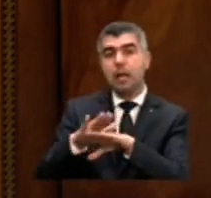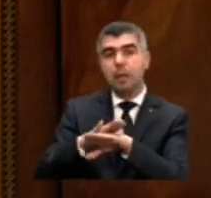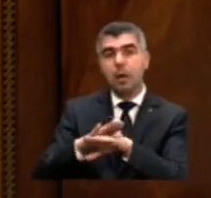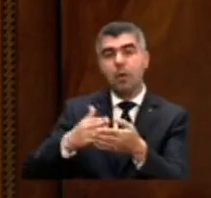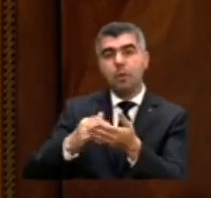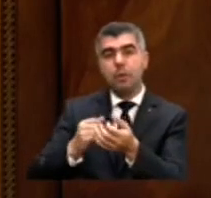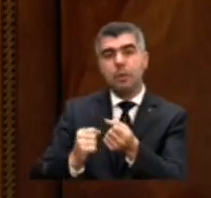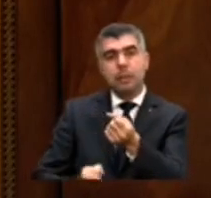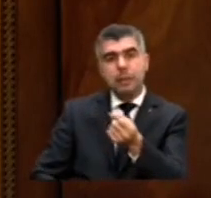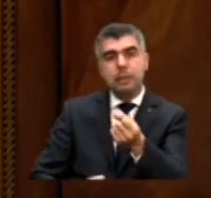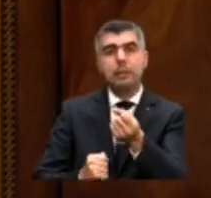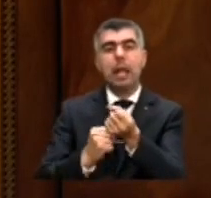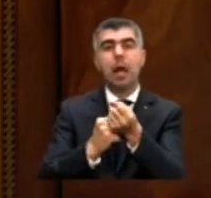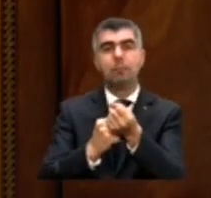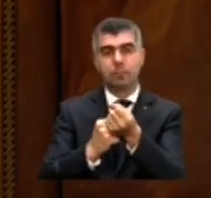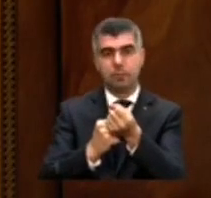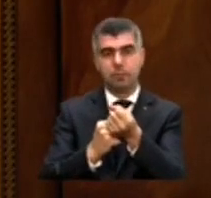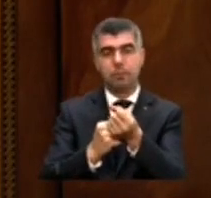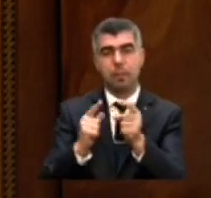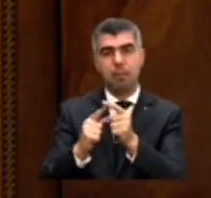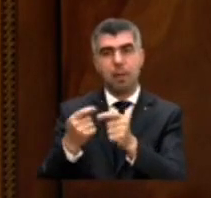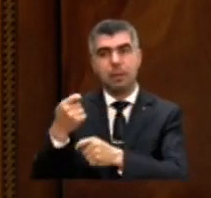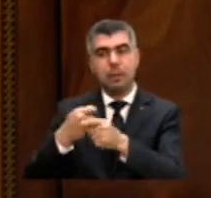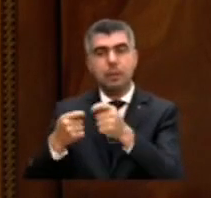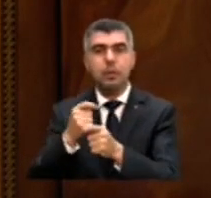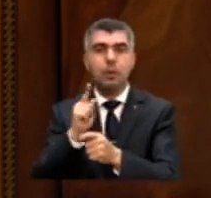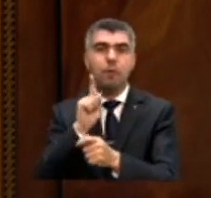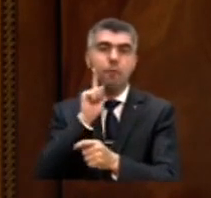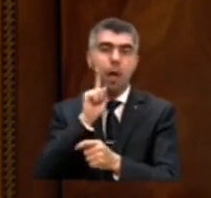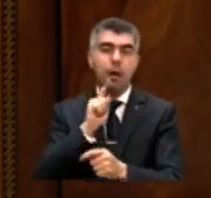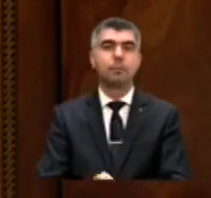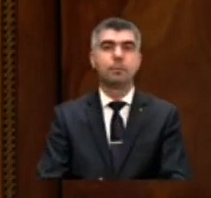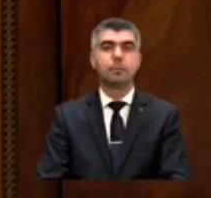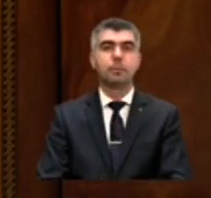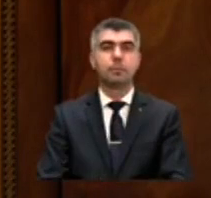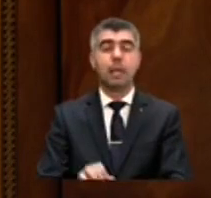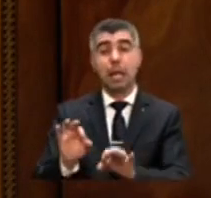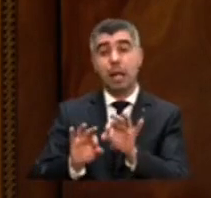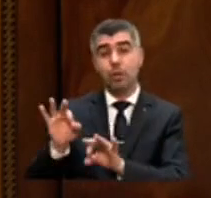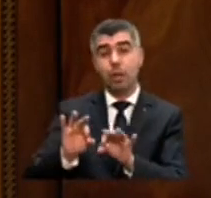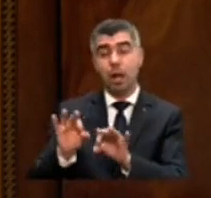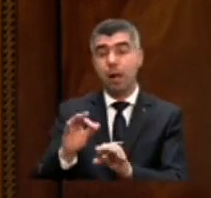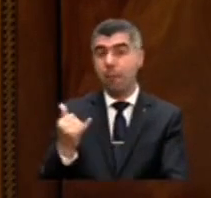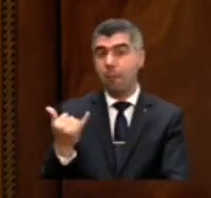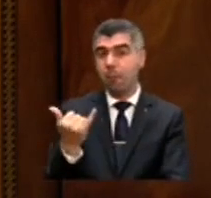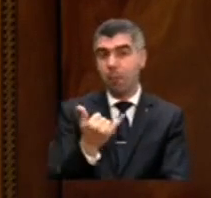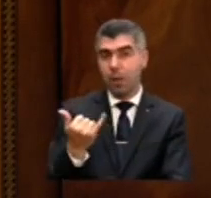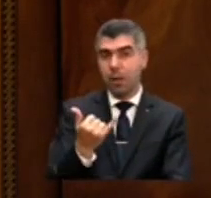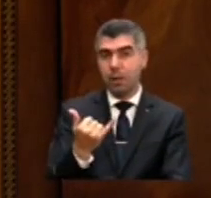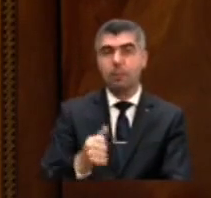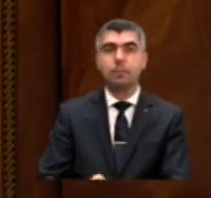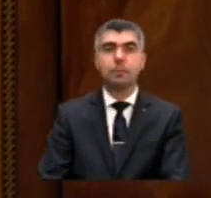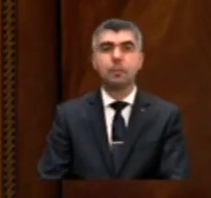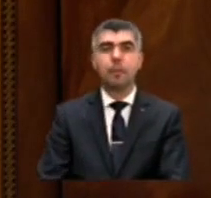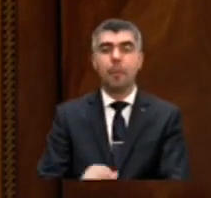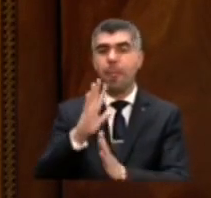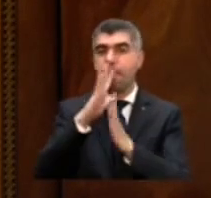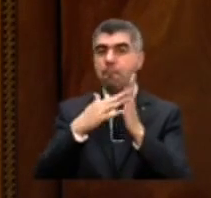لدعم النشاط الاقتصادي للنساء، ويتعلق الإجراء الرئيسي في هذه السياسة بتمويل